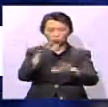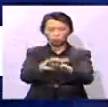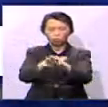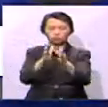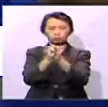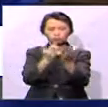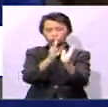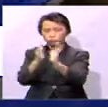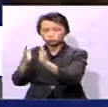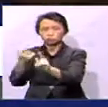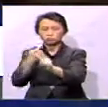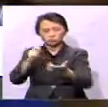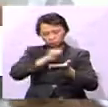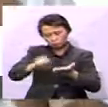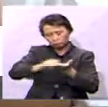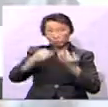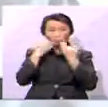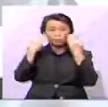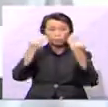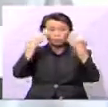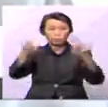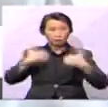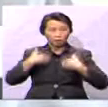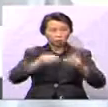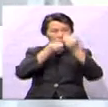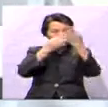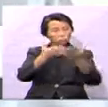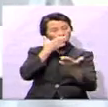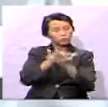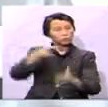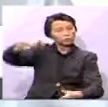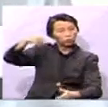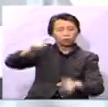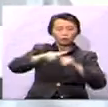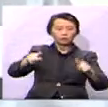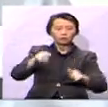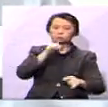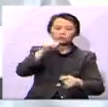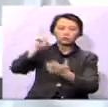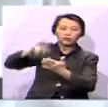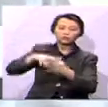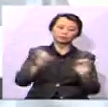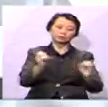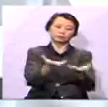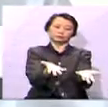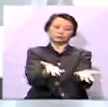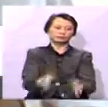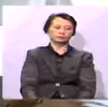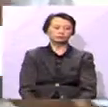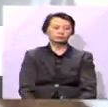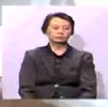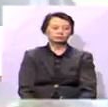buku bacaan yang dihasilkan penulis terkenal mempunyai maklumat berkualiti tetapi kurang dimanfaatkan. Internet of